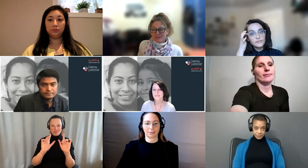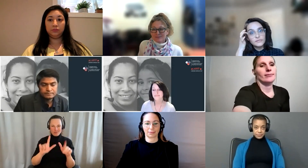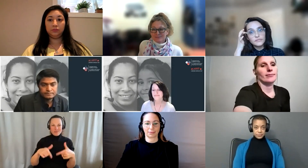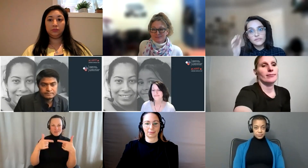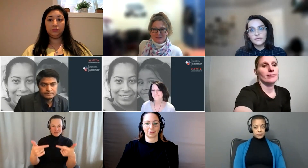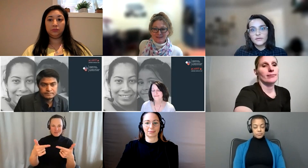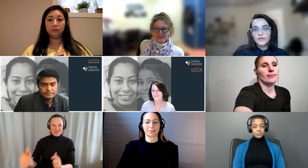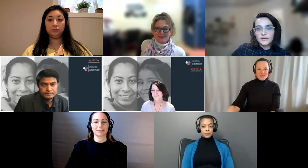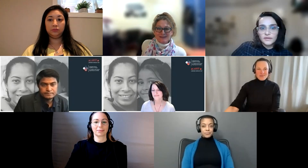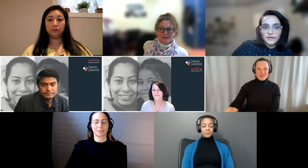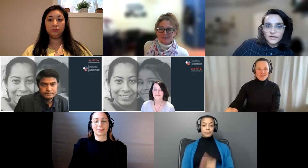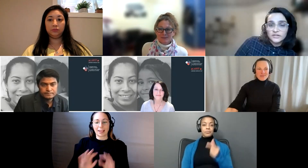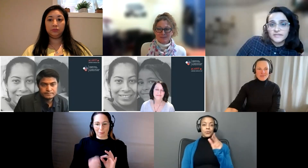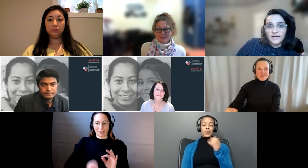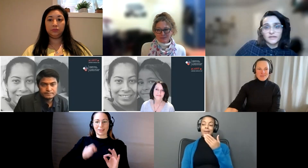Merci.